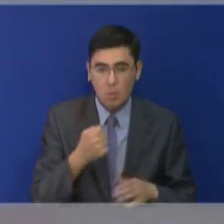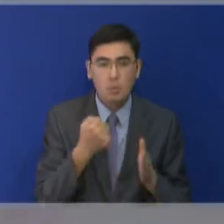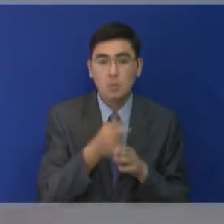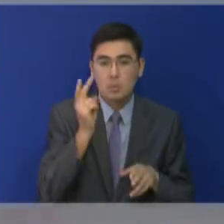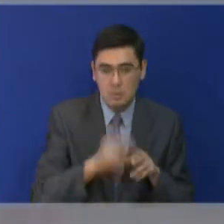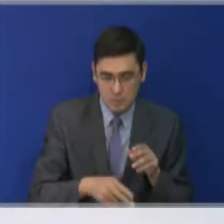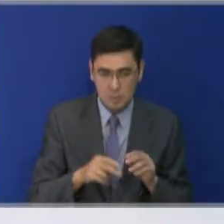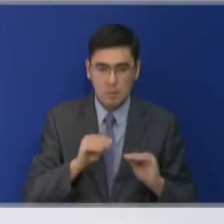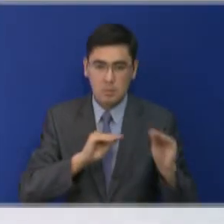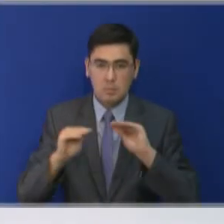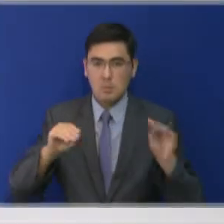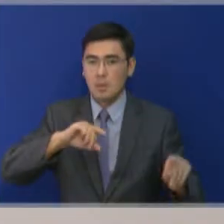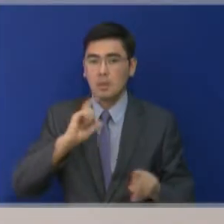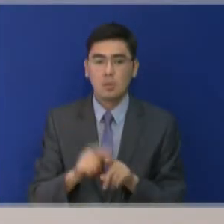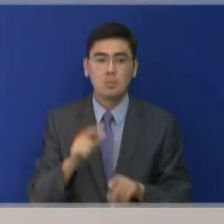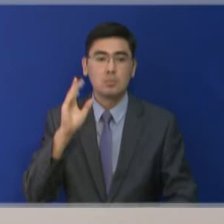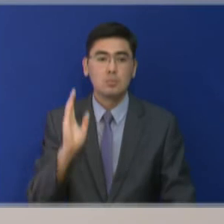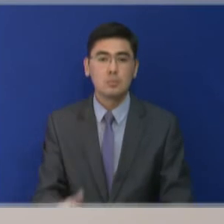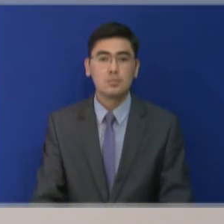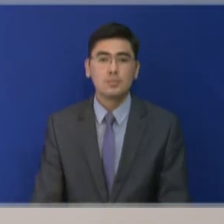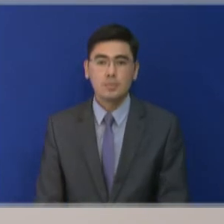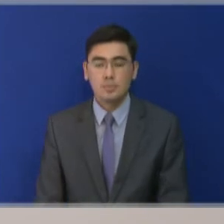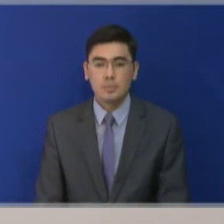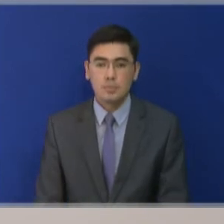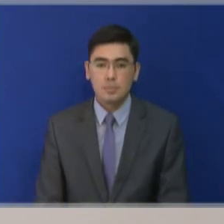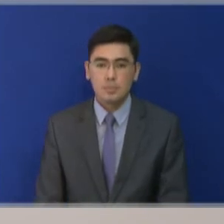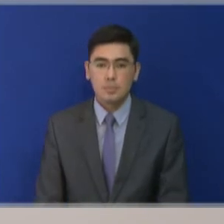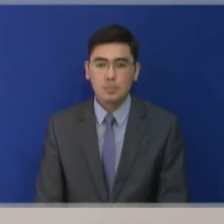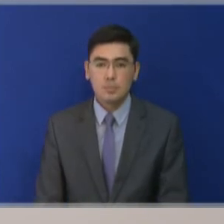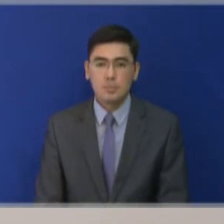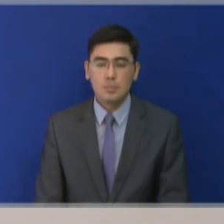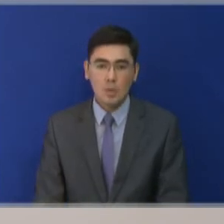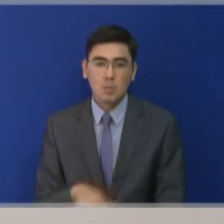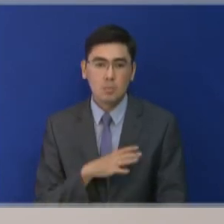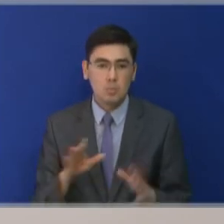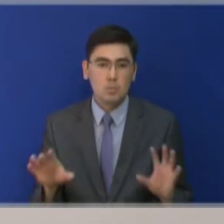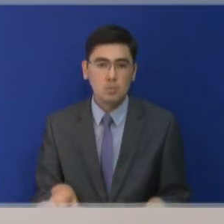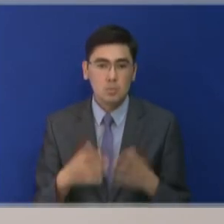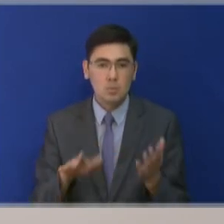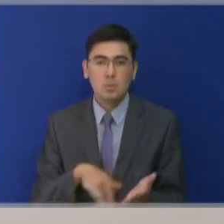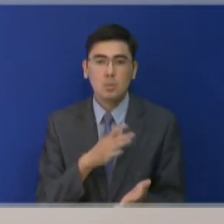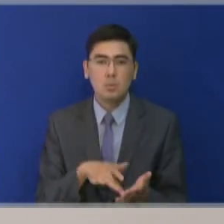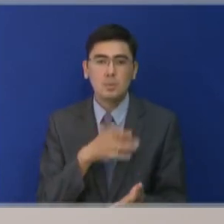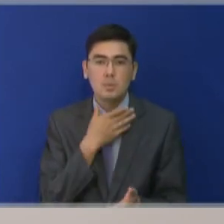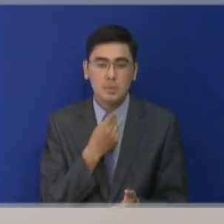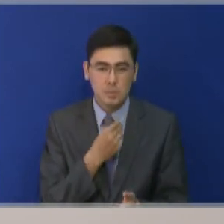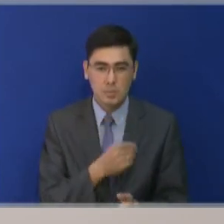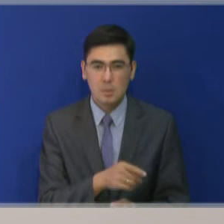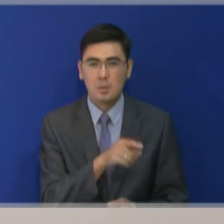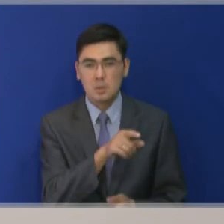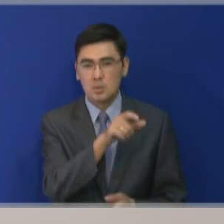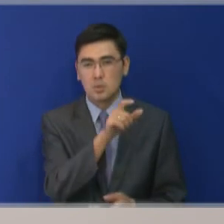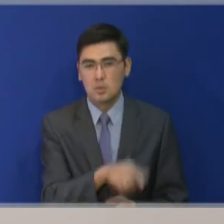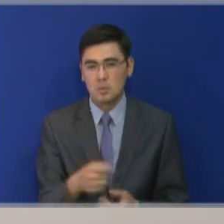Меруерт Расулова, Бірлес Қайрат. Семейде жаяу жүргіншіні қағып кеткен жүргізуші анықталды. Шығыс Қазақстан облыстық